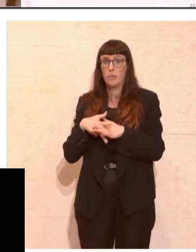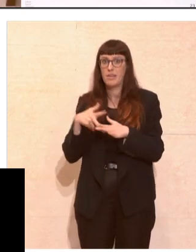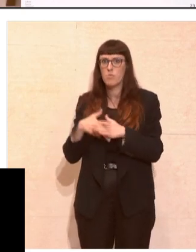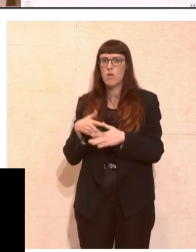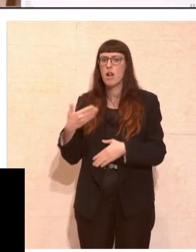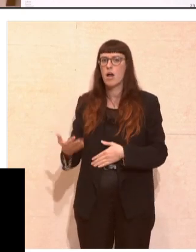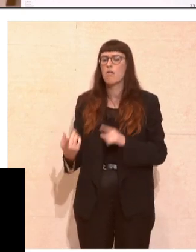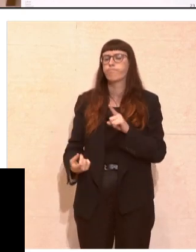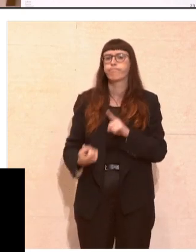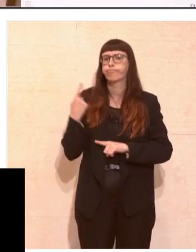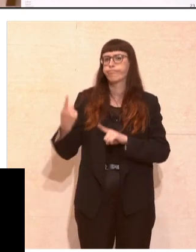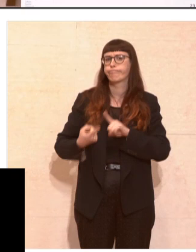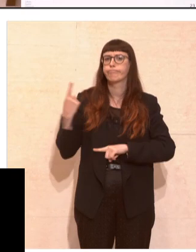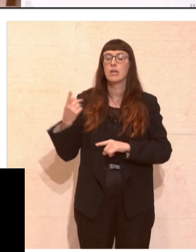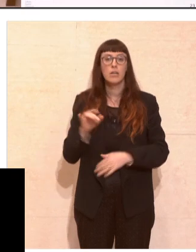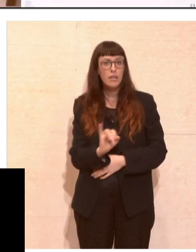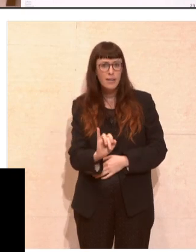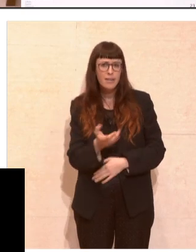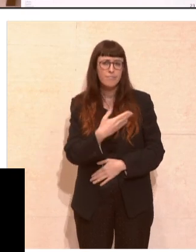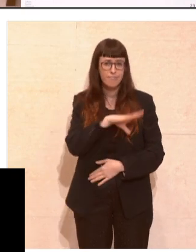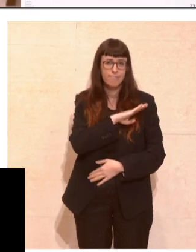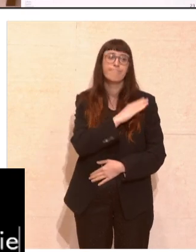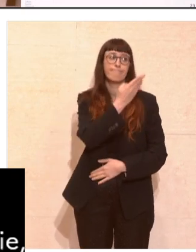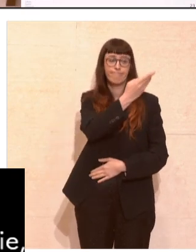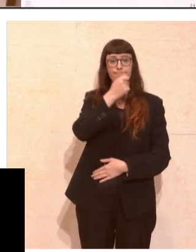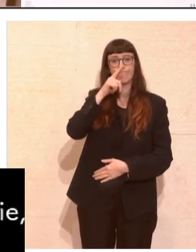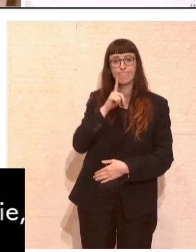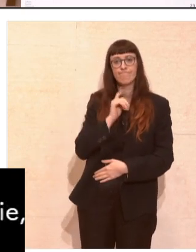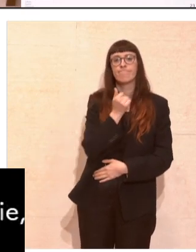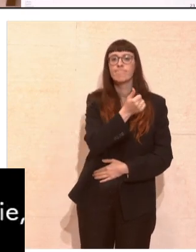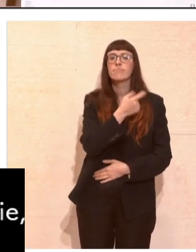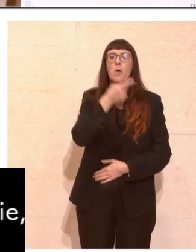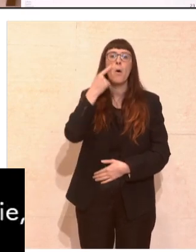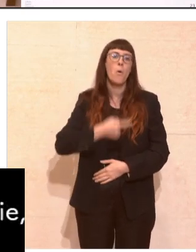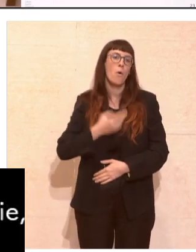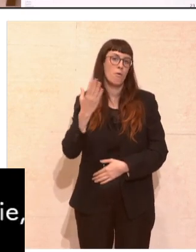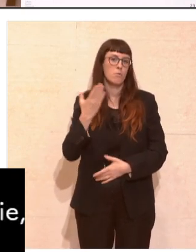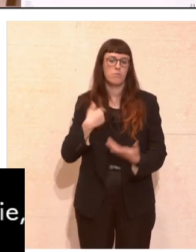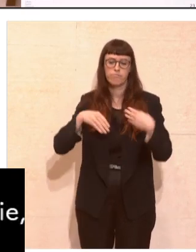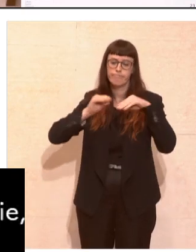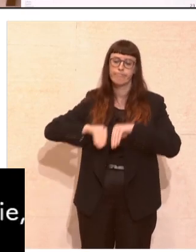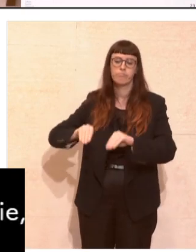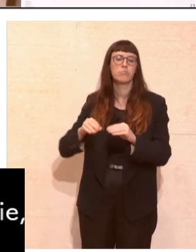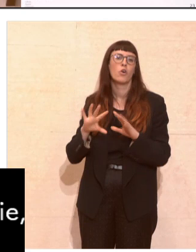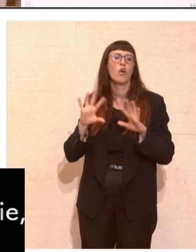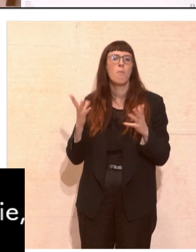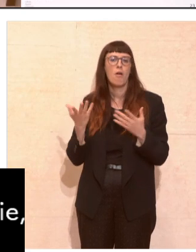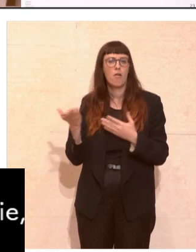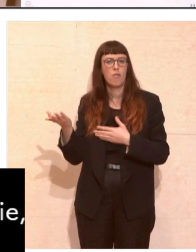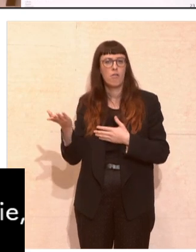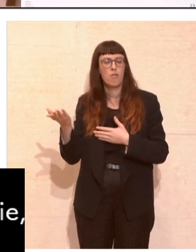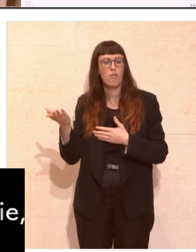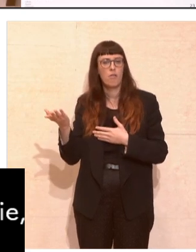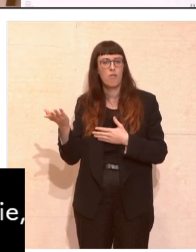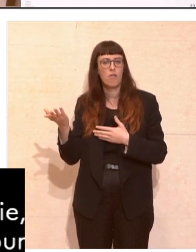la vie. Et ça, c'est plutôt le parent qui doit être au courant de ce qui est bon comme condition gagnante pour que son enfant,